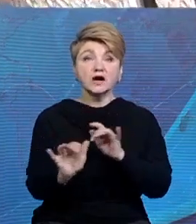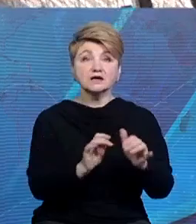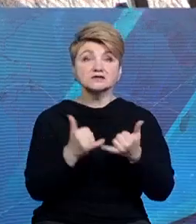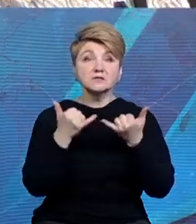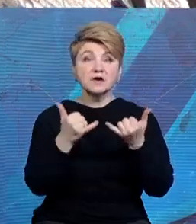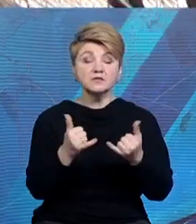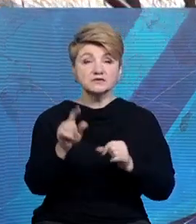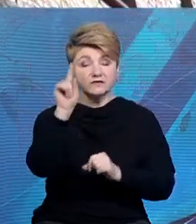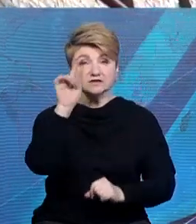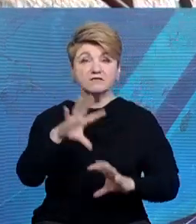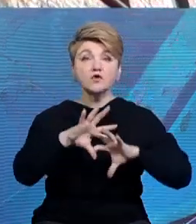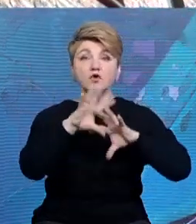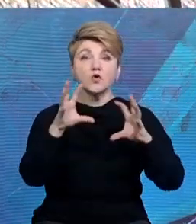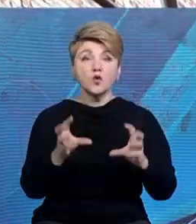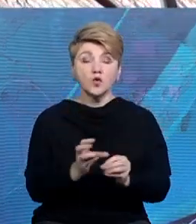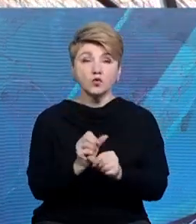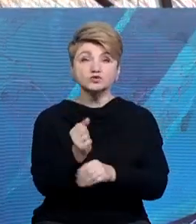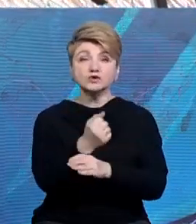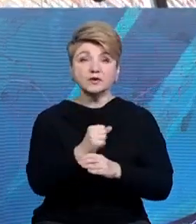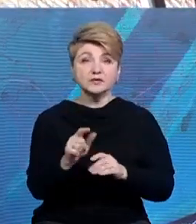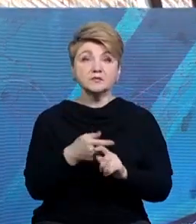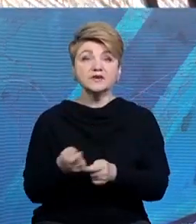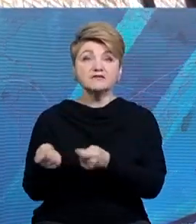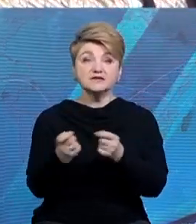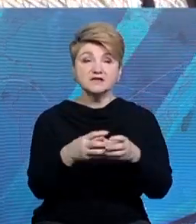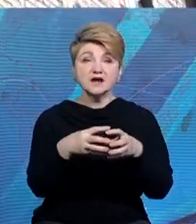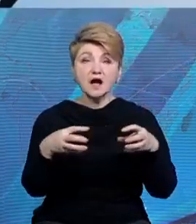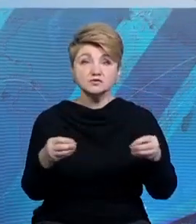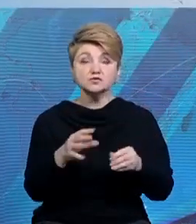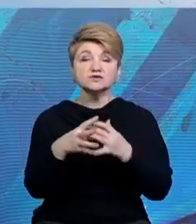общей победы, где состоится передача капсулы с землей из Освенцима, которую затем доставят в Минск.